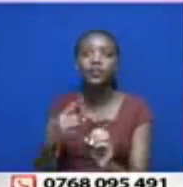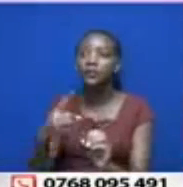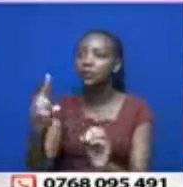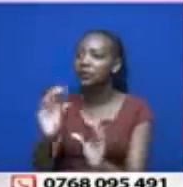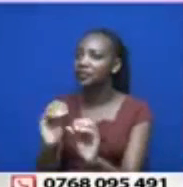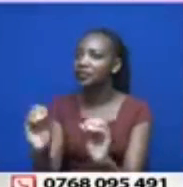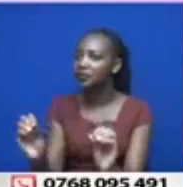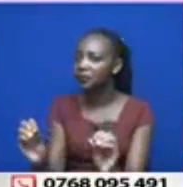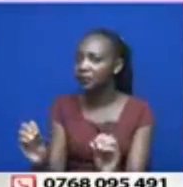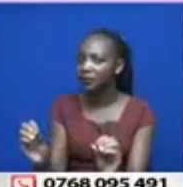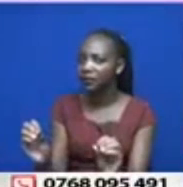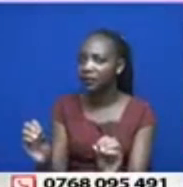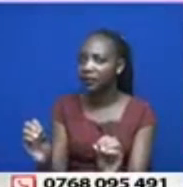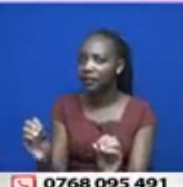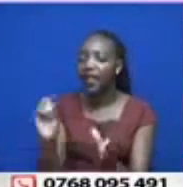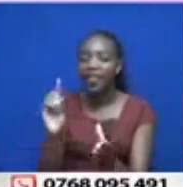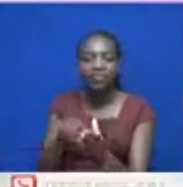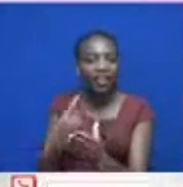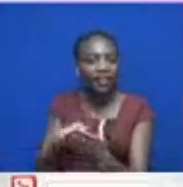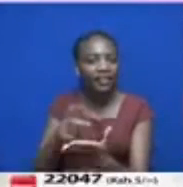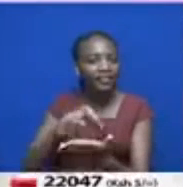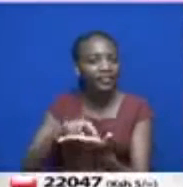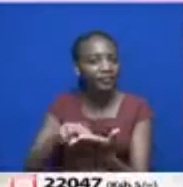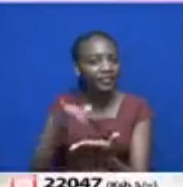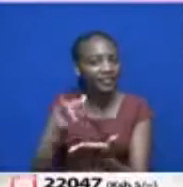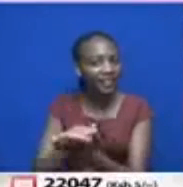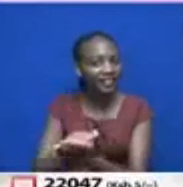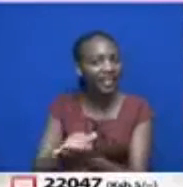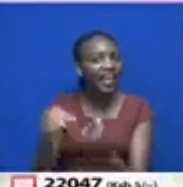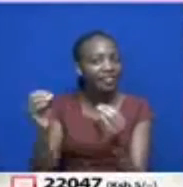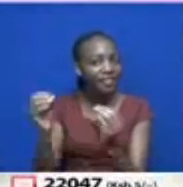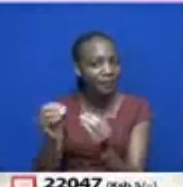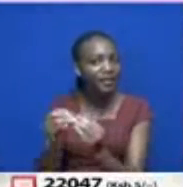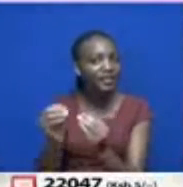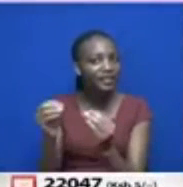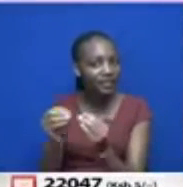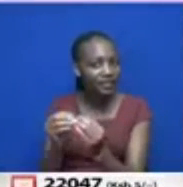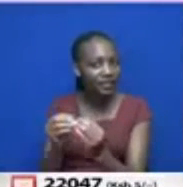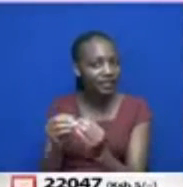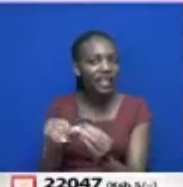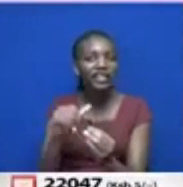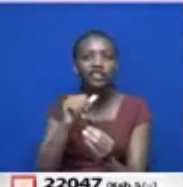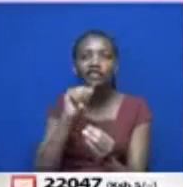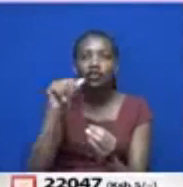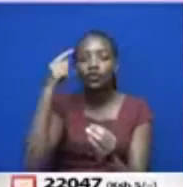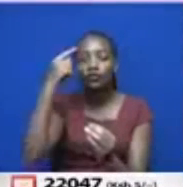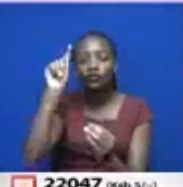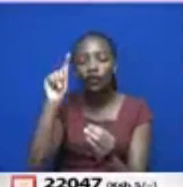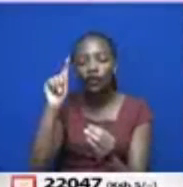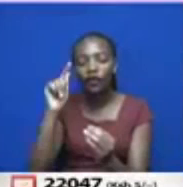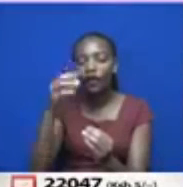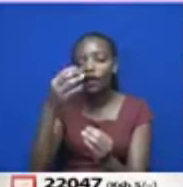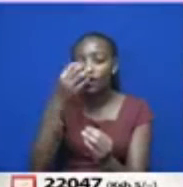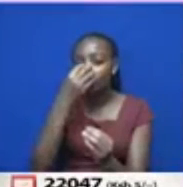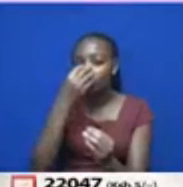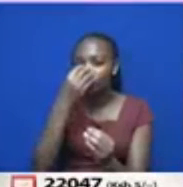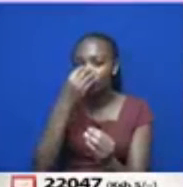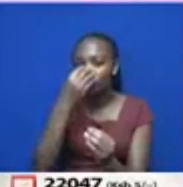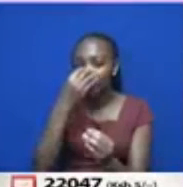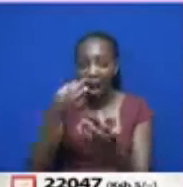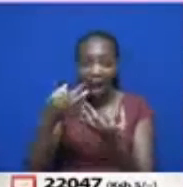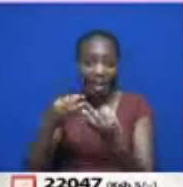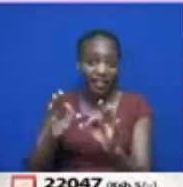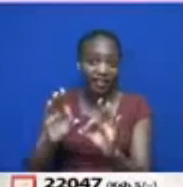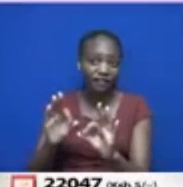hakuweza kufika. Mm-hmm. Inakwambia kwamba lile mkutano, mm-hmm, sio mkutano wake. Mm-hmm. Na ingekuwa kwamba ni mkutano